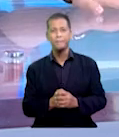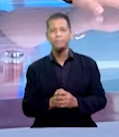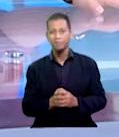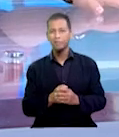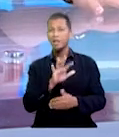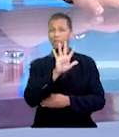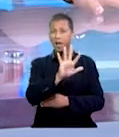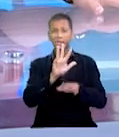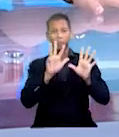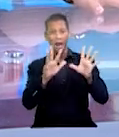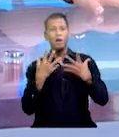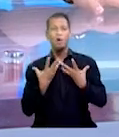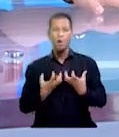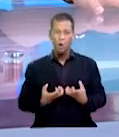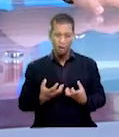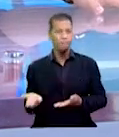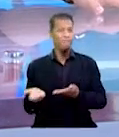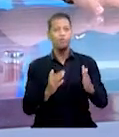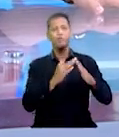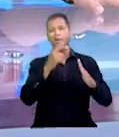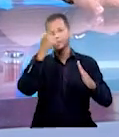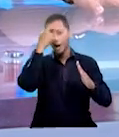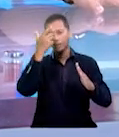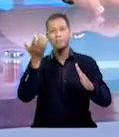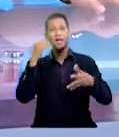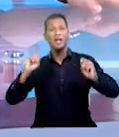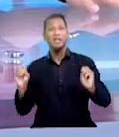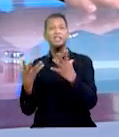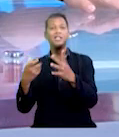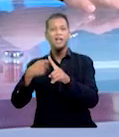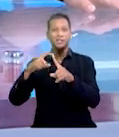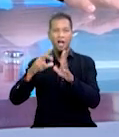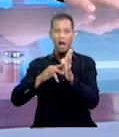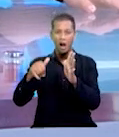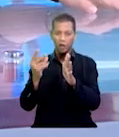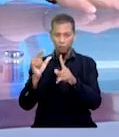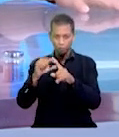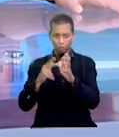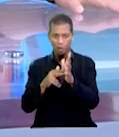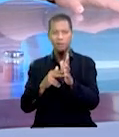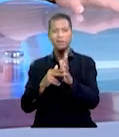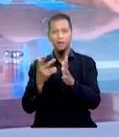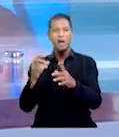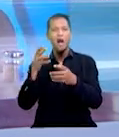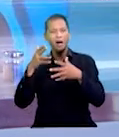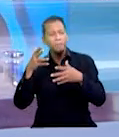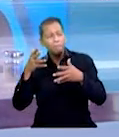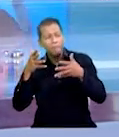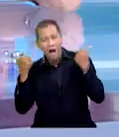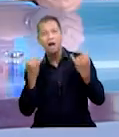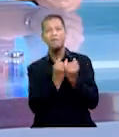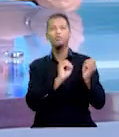Pemirsa, dari total 59 korban luka yang dirawat di rumah sakit akibat tragedi Kanjuruhan, dalam laga Arema versus Persebaya, 30